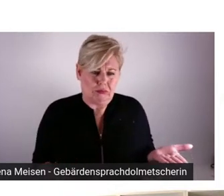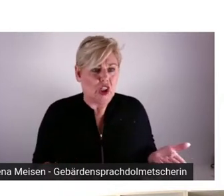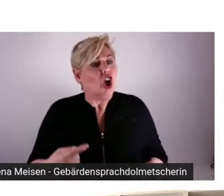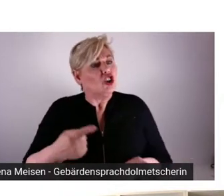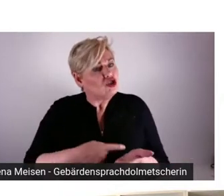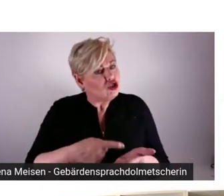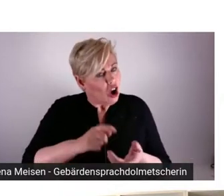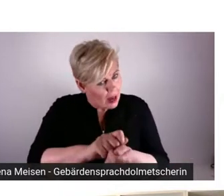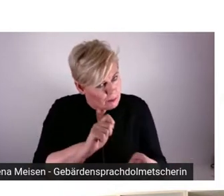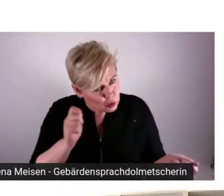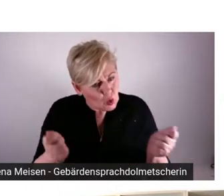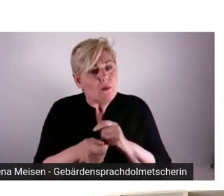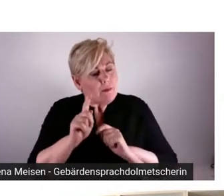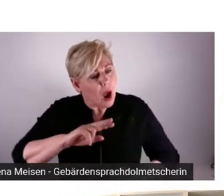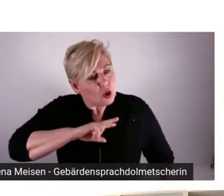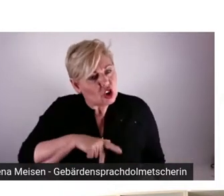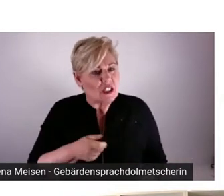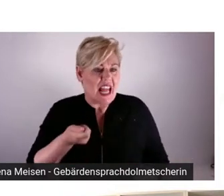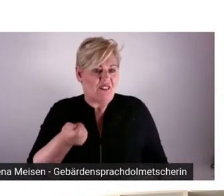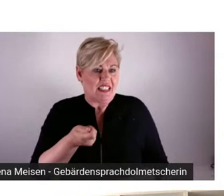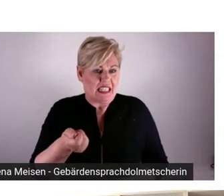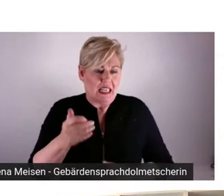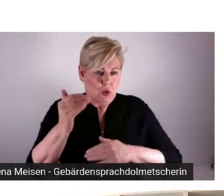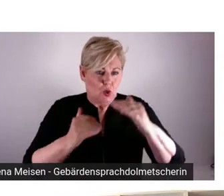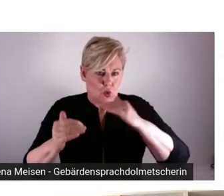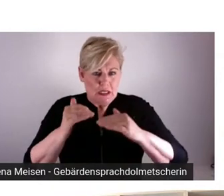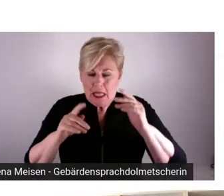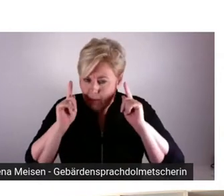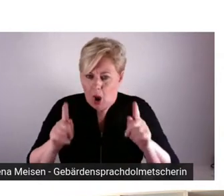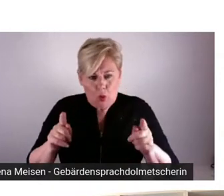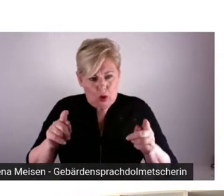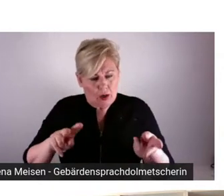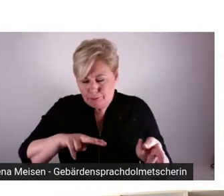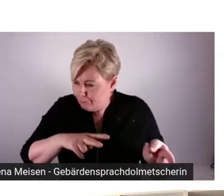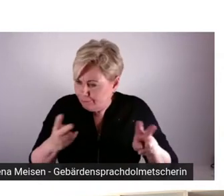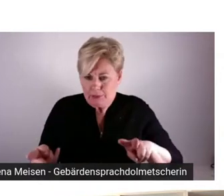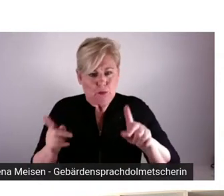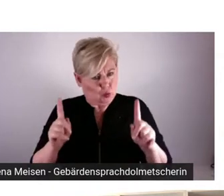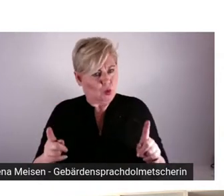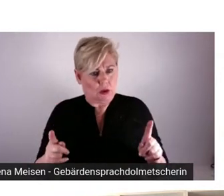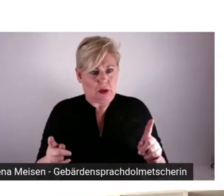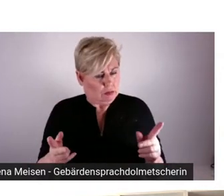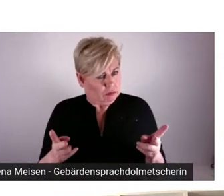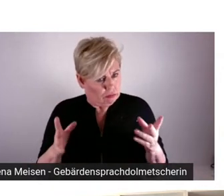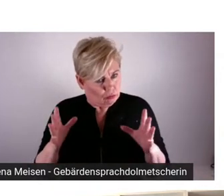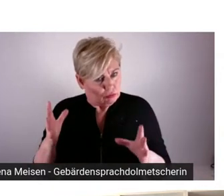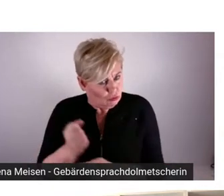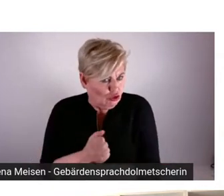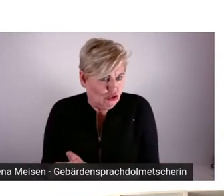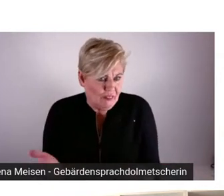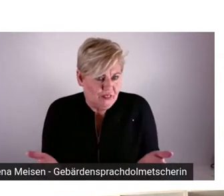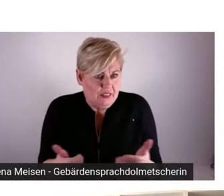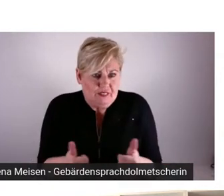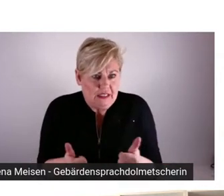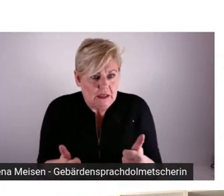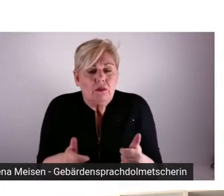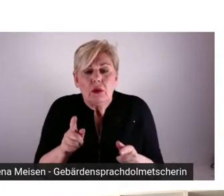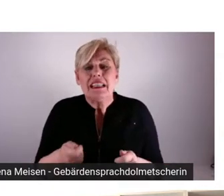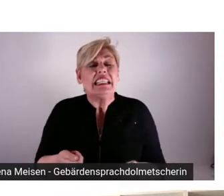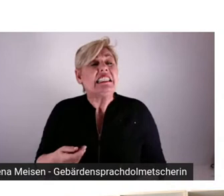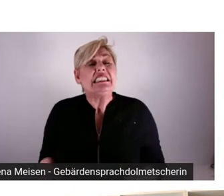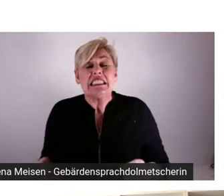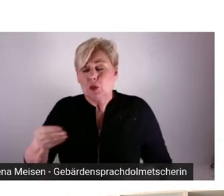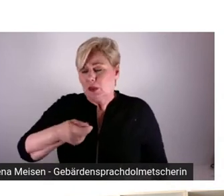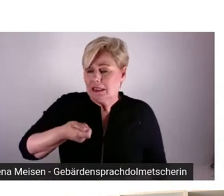eben auch die Sozialversicherungssysteme auf solide Beine stellen. Und das heißt eben nicht Zusatzbeiträge und